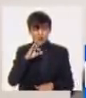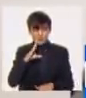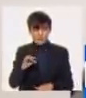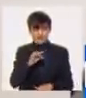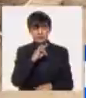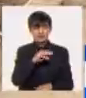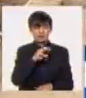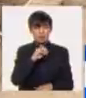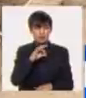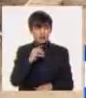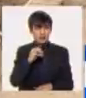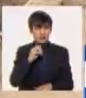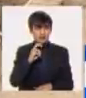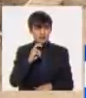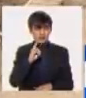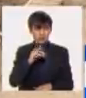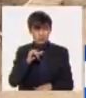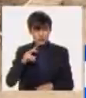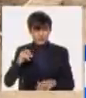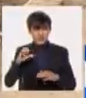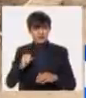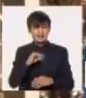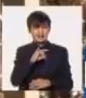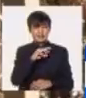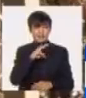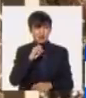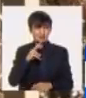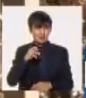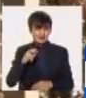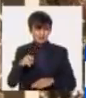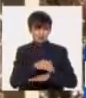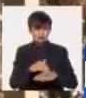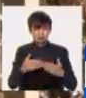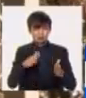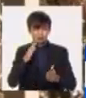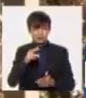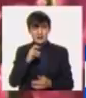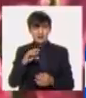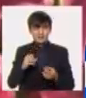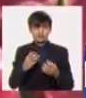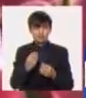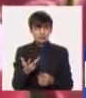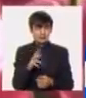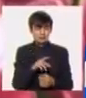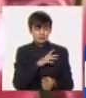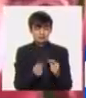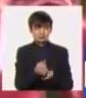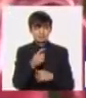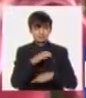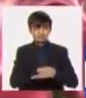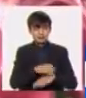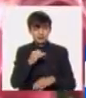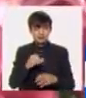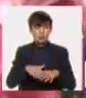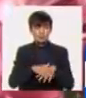и Махталы. Однако сегодня зарегистрировали еще 3 случая заражения коронавирусом. Таким образом, общее количество зараженных в